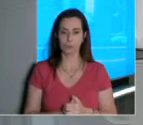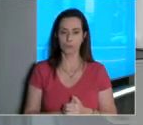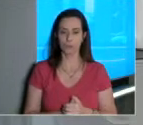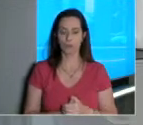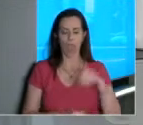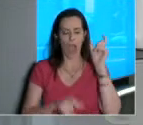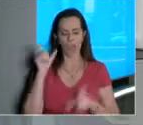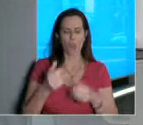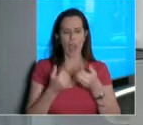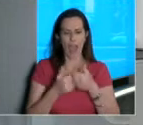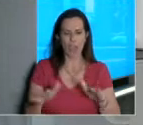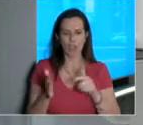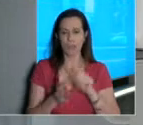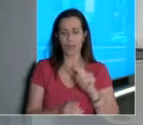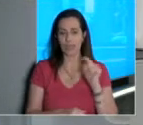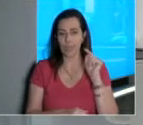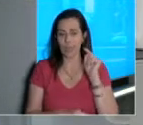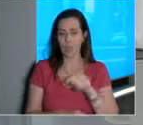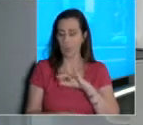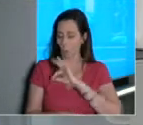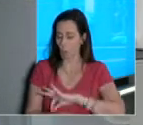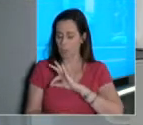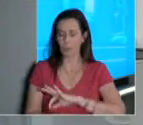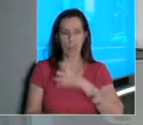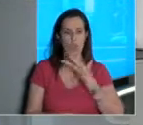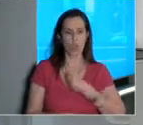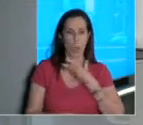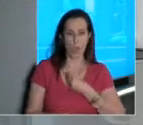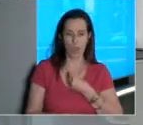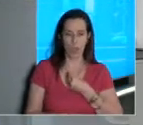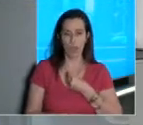אנשים המוחלשים, אלו שהגיעו מרוסיה ומאתיופיה